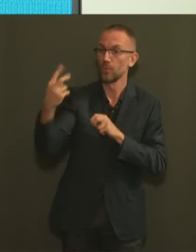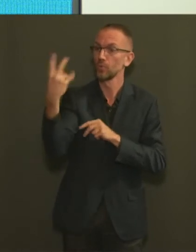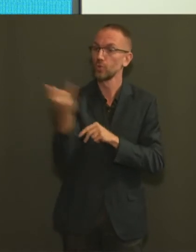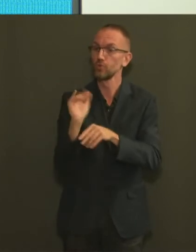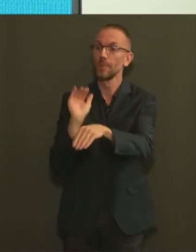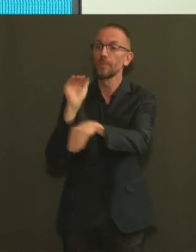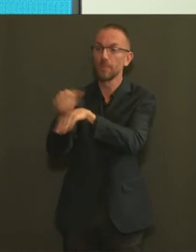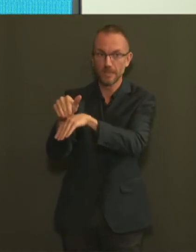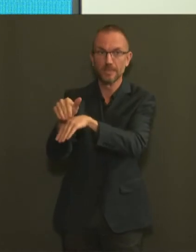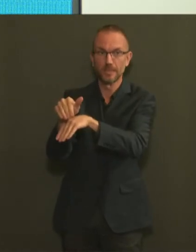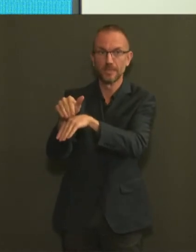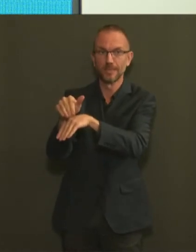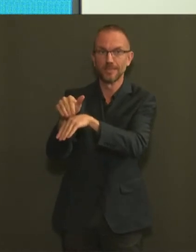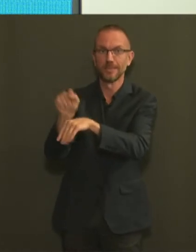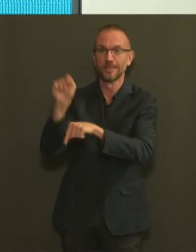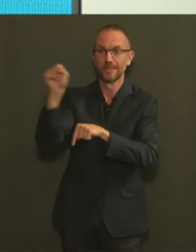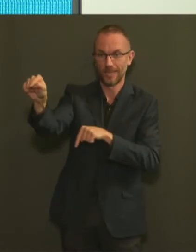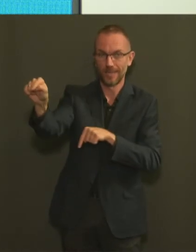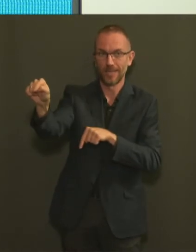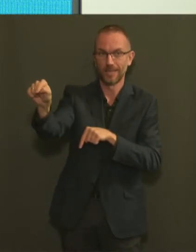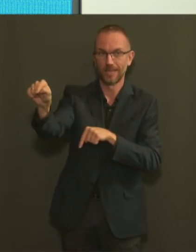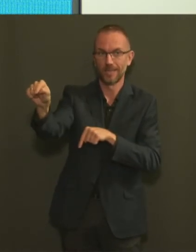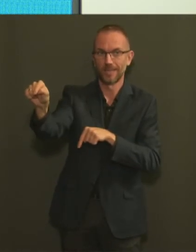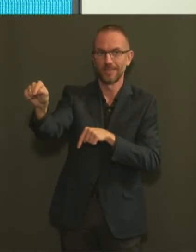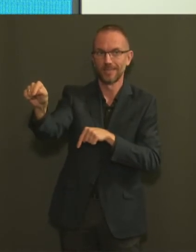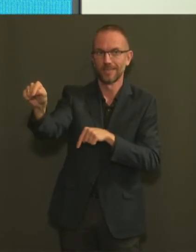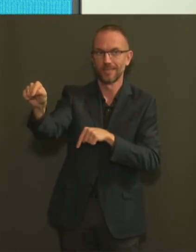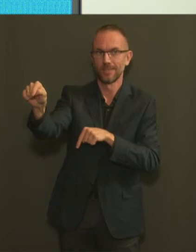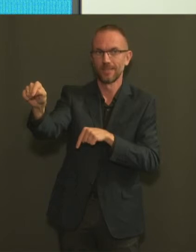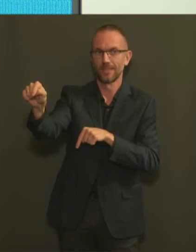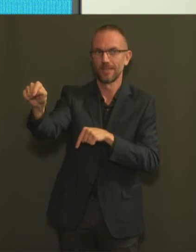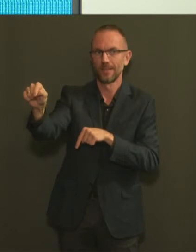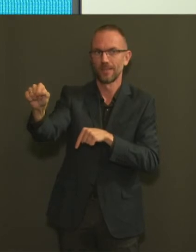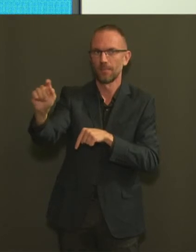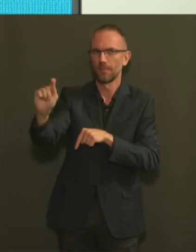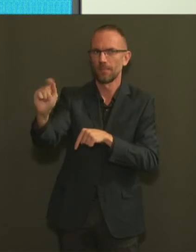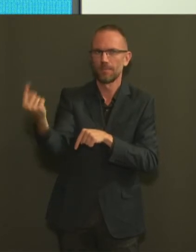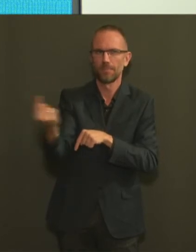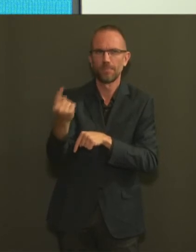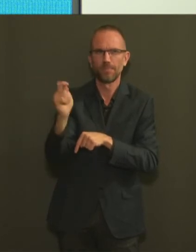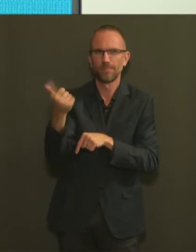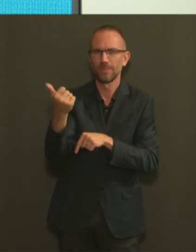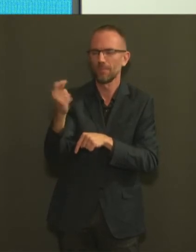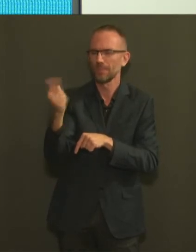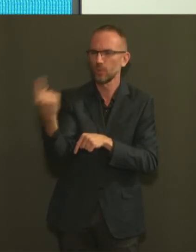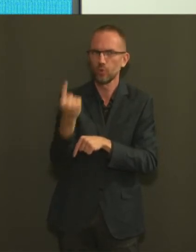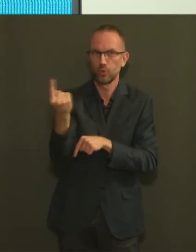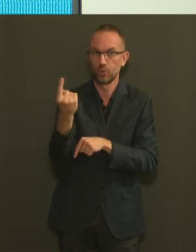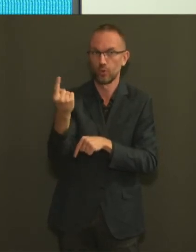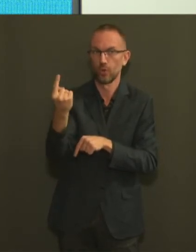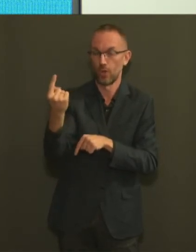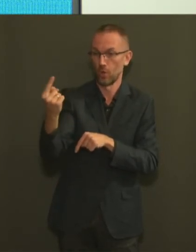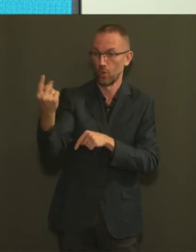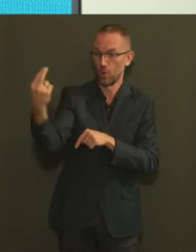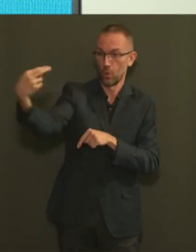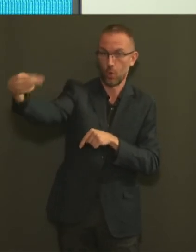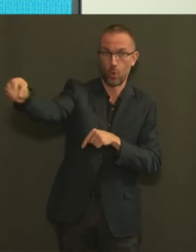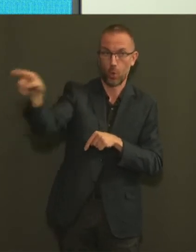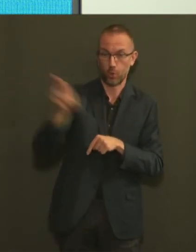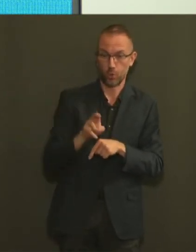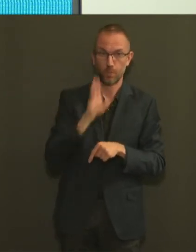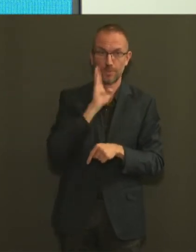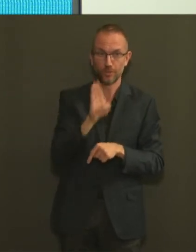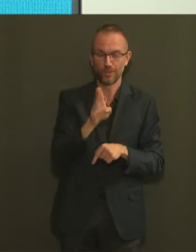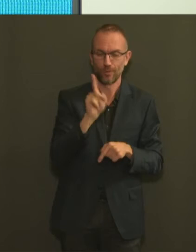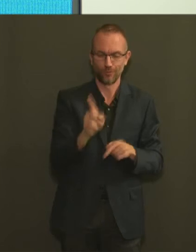pratiquement dans la majorité des cas si pas toujours dans la nécessité de vous mettre en quarantaine qui est de